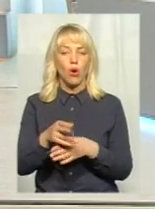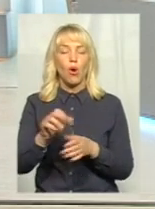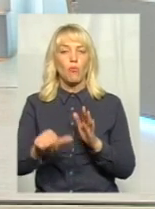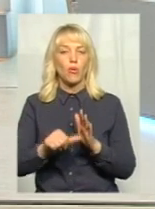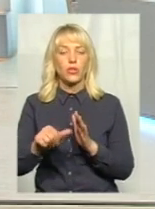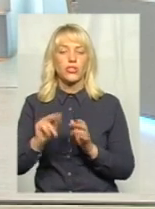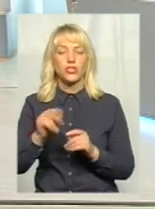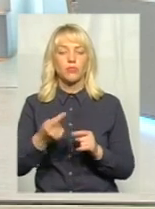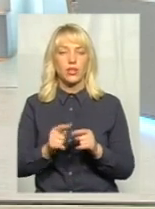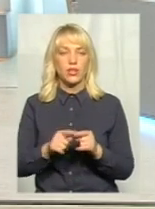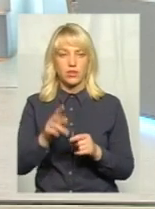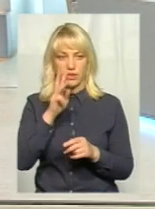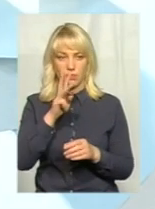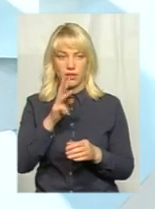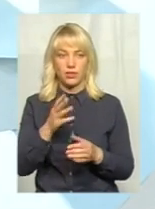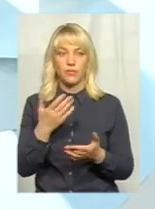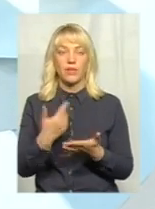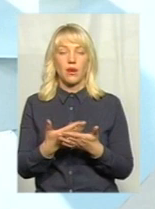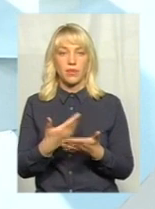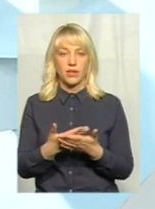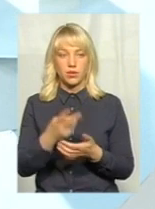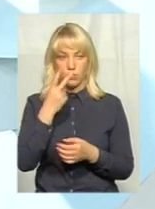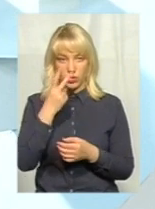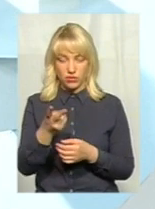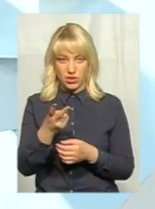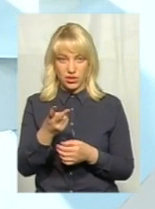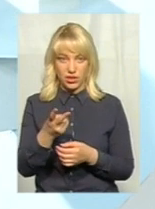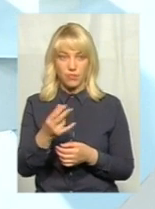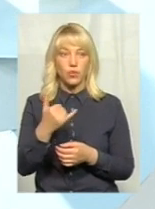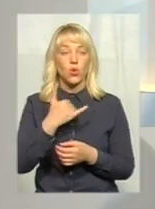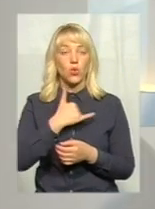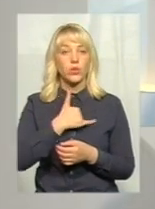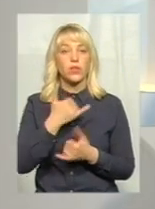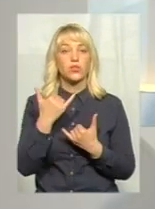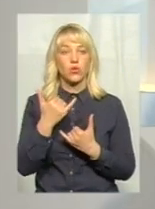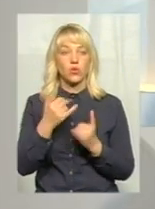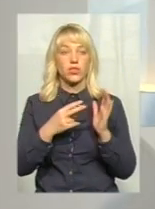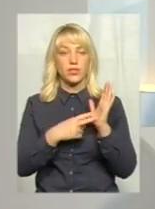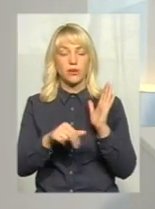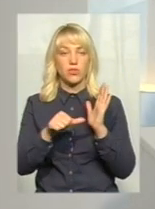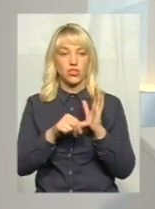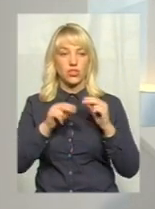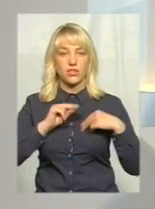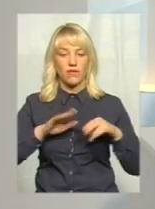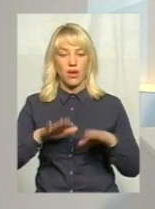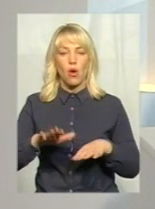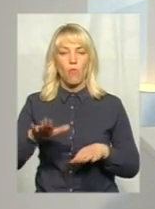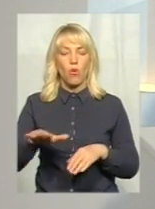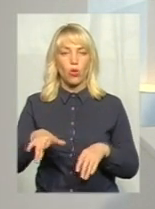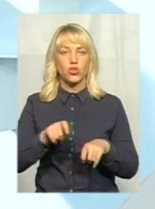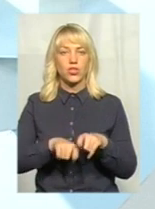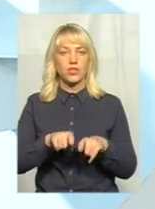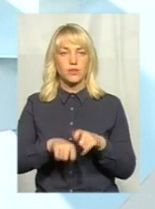оплата по тих вакансіях, які є. От якщо навіть подивитися, у нас сьогодні майже 76 вакансій, це молодший інспектор в